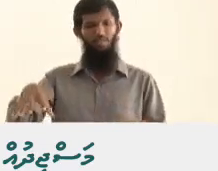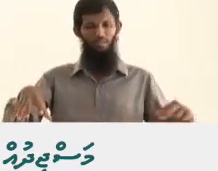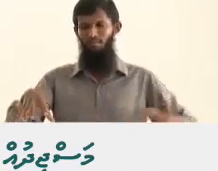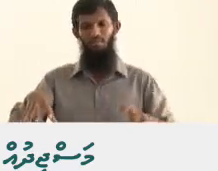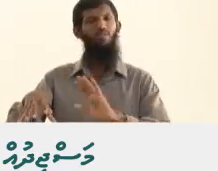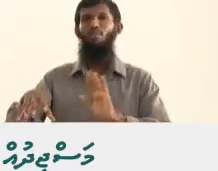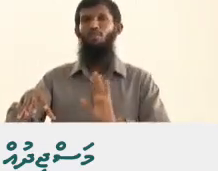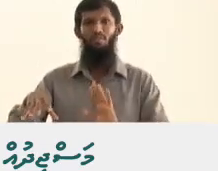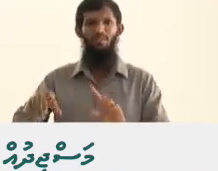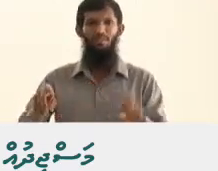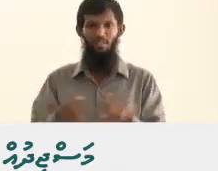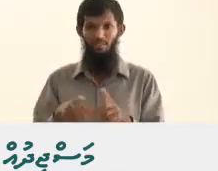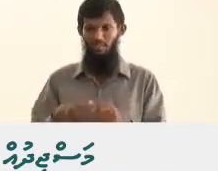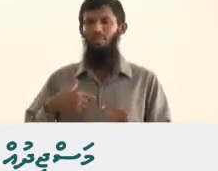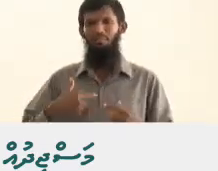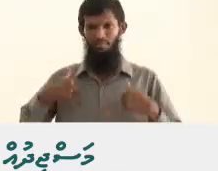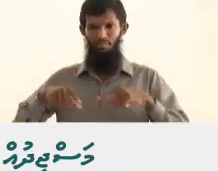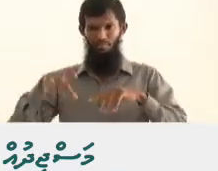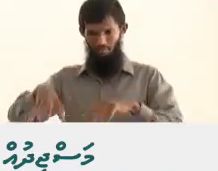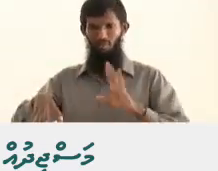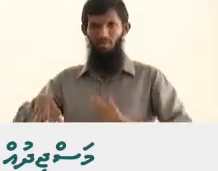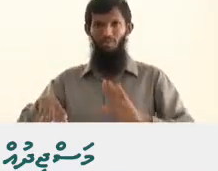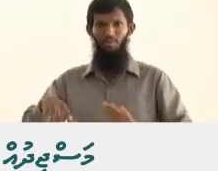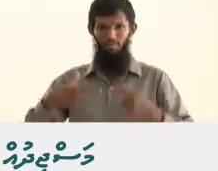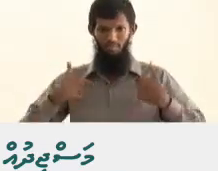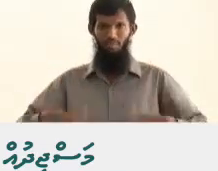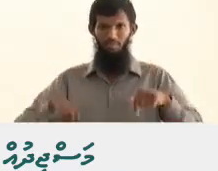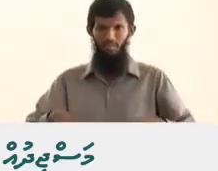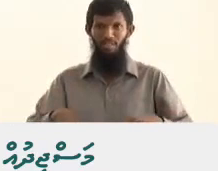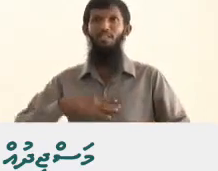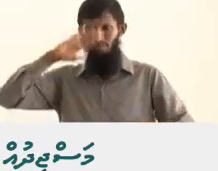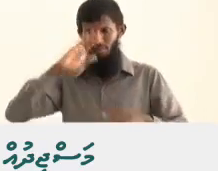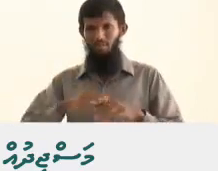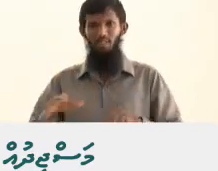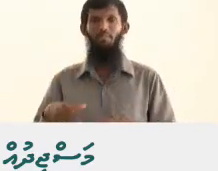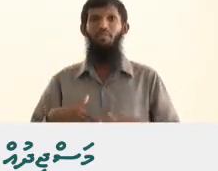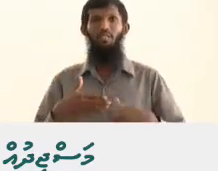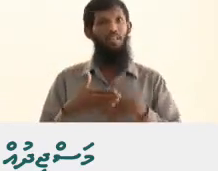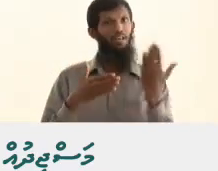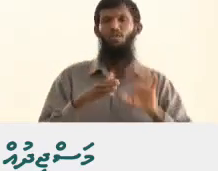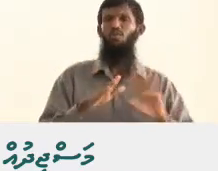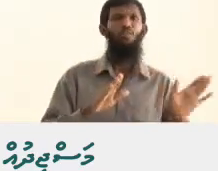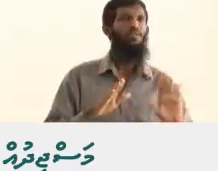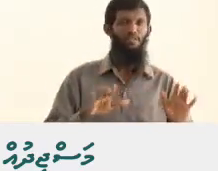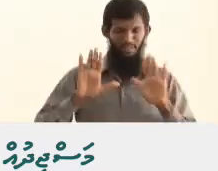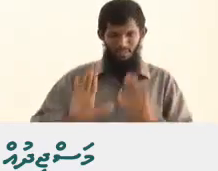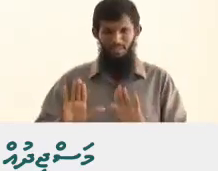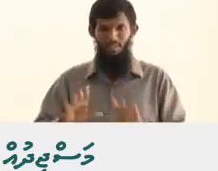tiyaba mihun diriule bimakkamuga waanama eyin filumattaka tiyaba mihun e bimun nunikunash